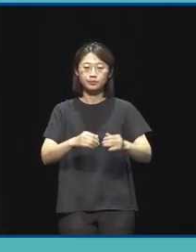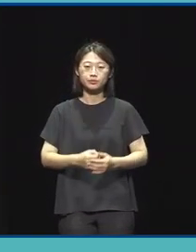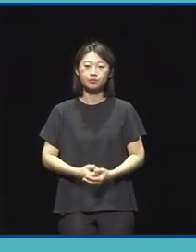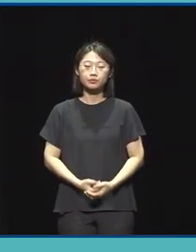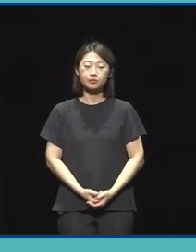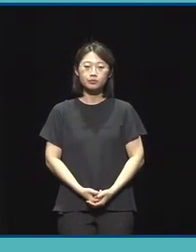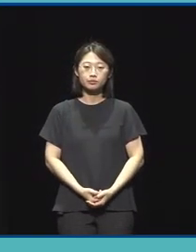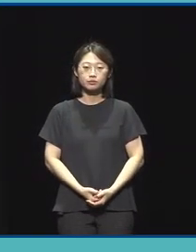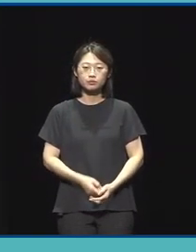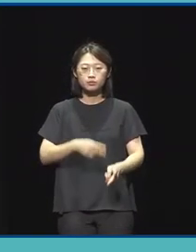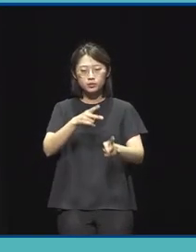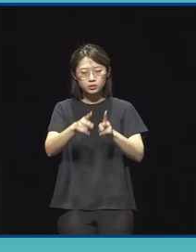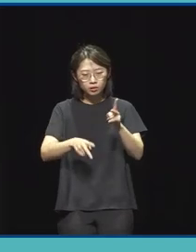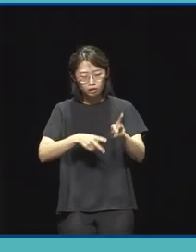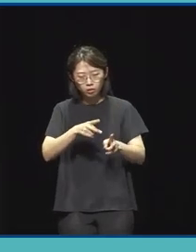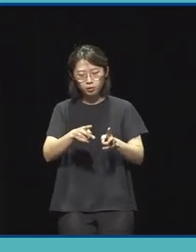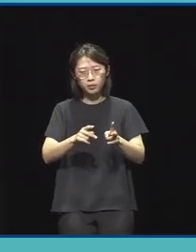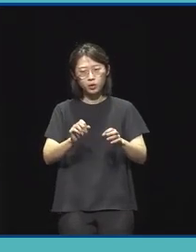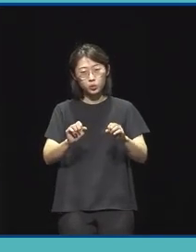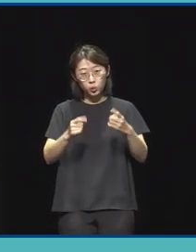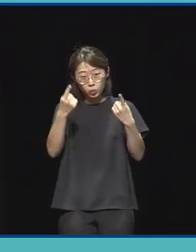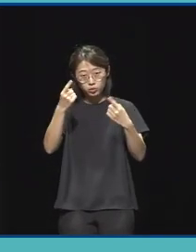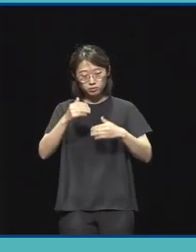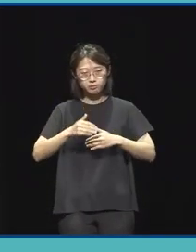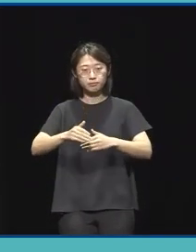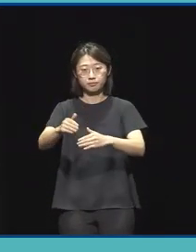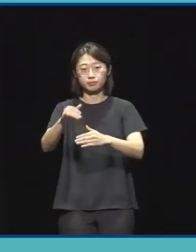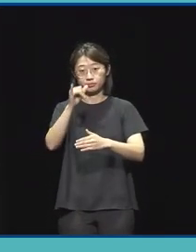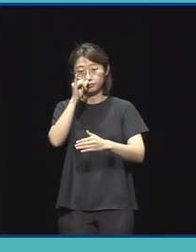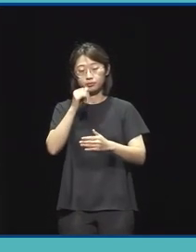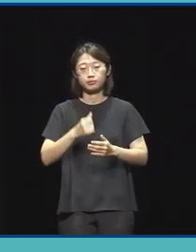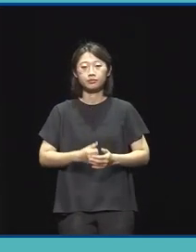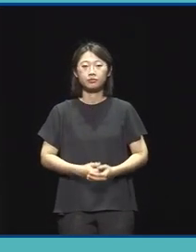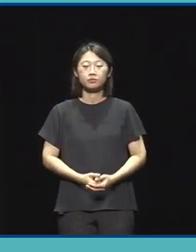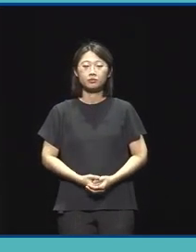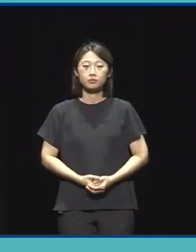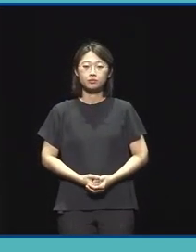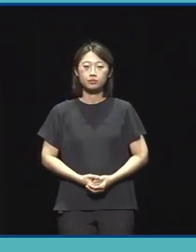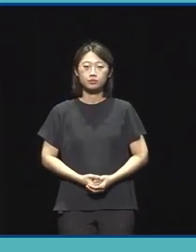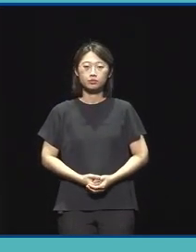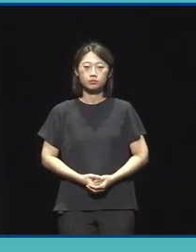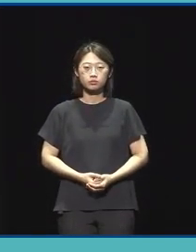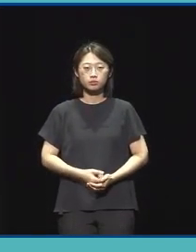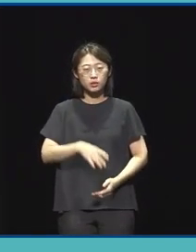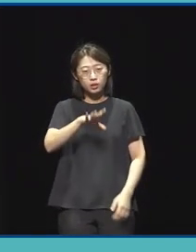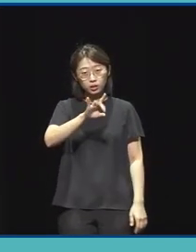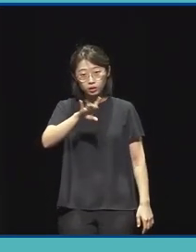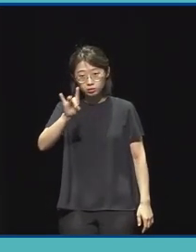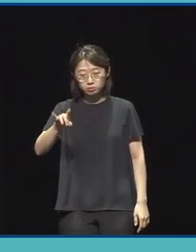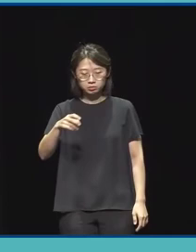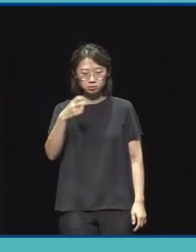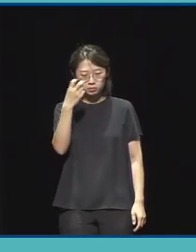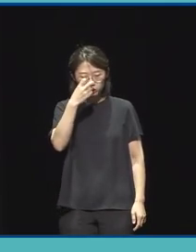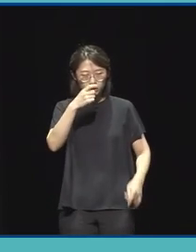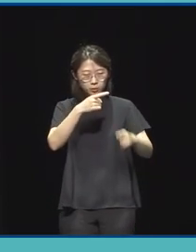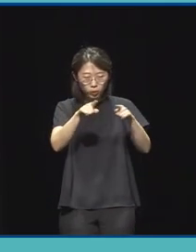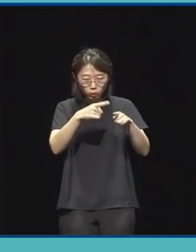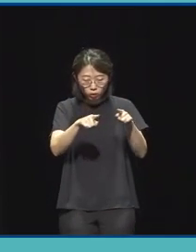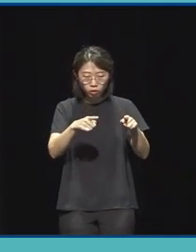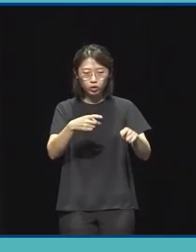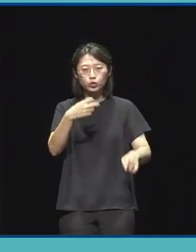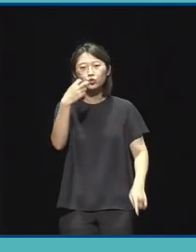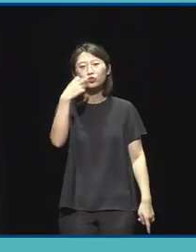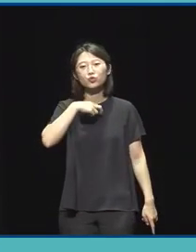사업들의 심의가 동시에 이렇게 진행되다 보니까 간혹 동일한 심의위원들이